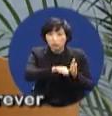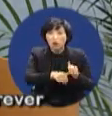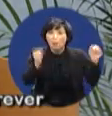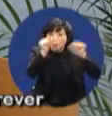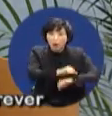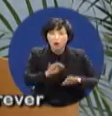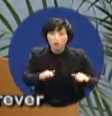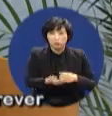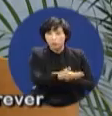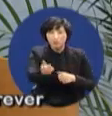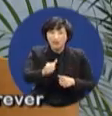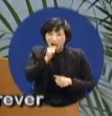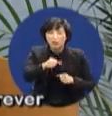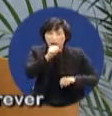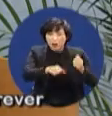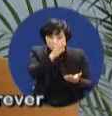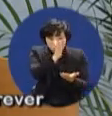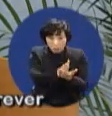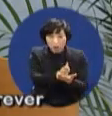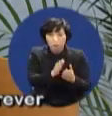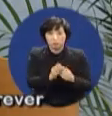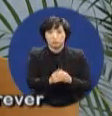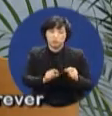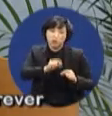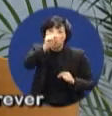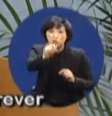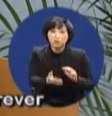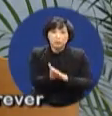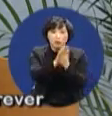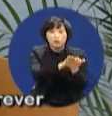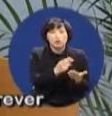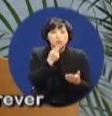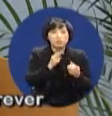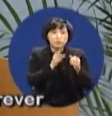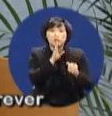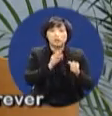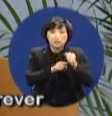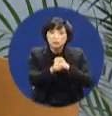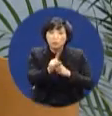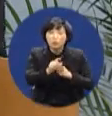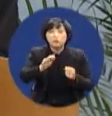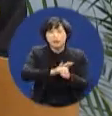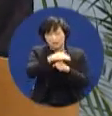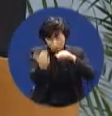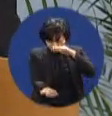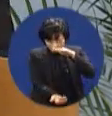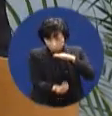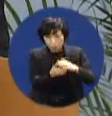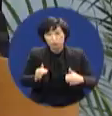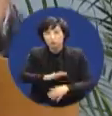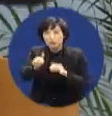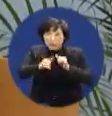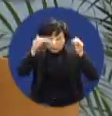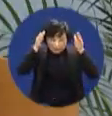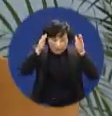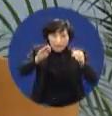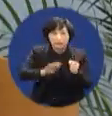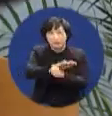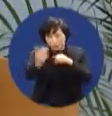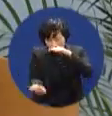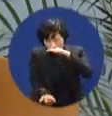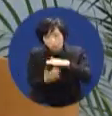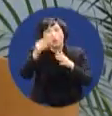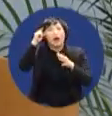망하니까 절대 하지 말라는 것이니 영혼이 변하지 않는 진리는 사랑의 절정이요 인간을 향한 사랑의